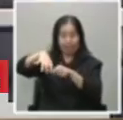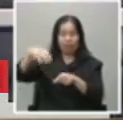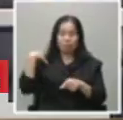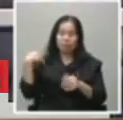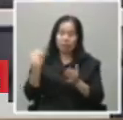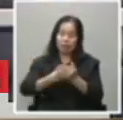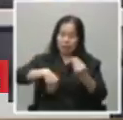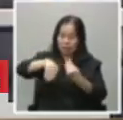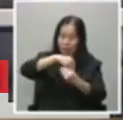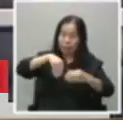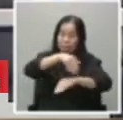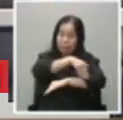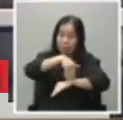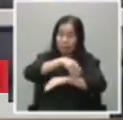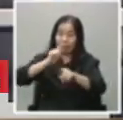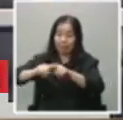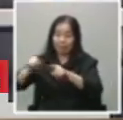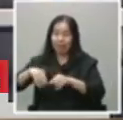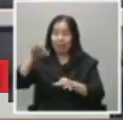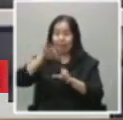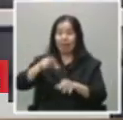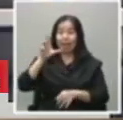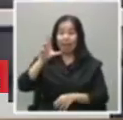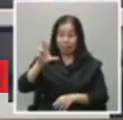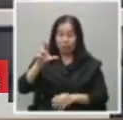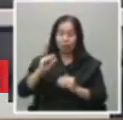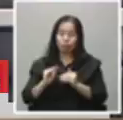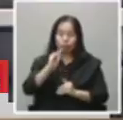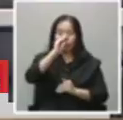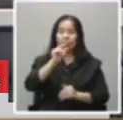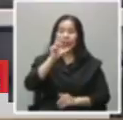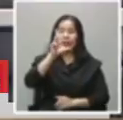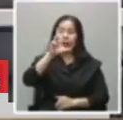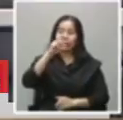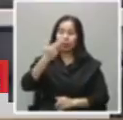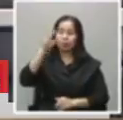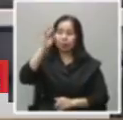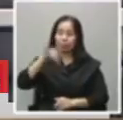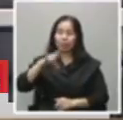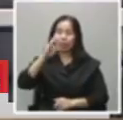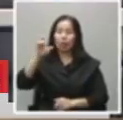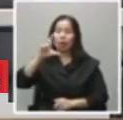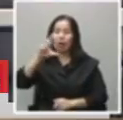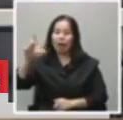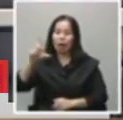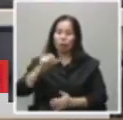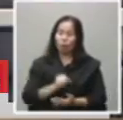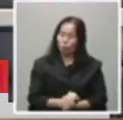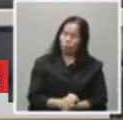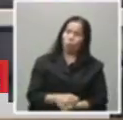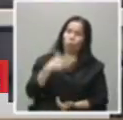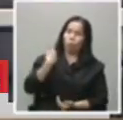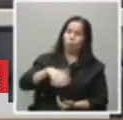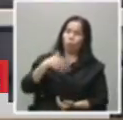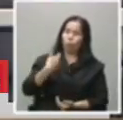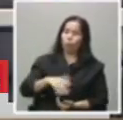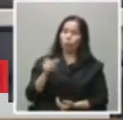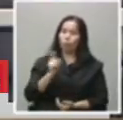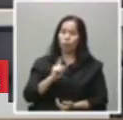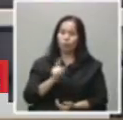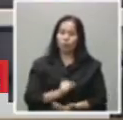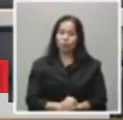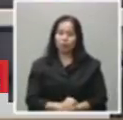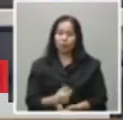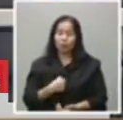การปี62ที่ผ่านมากสิกรไทยโตไป 38,700 ล้านบาทโอ้แม่เจ้า